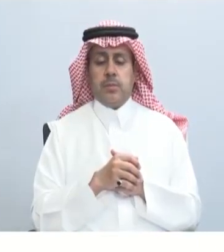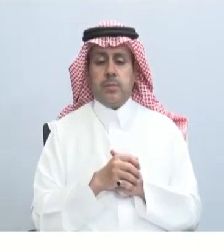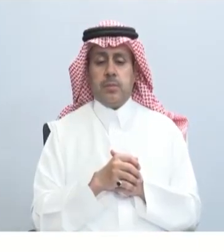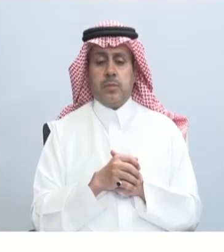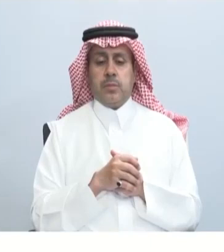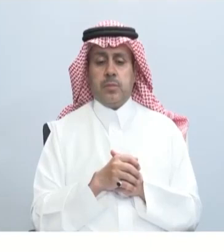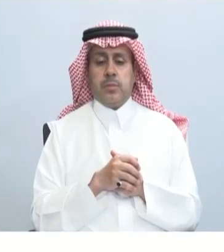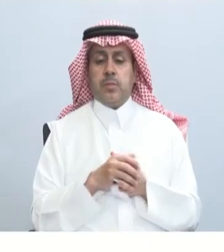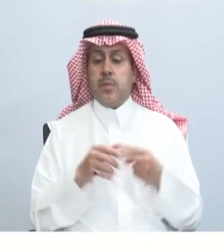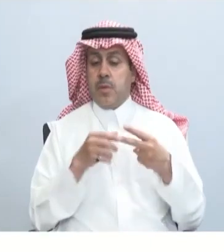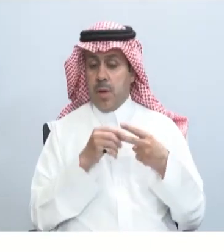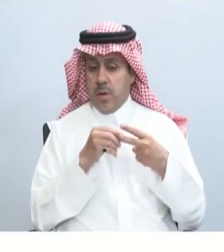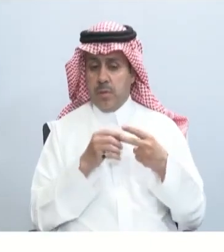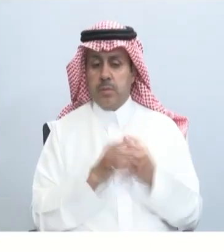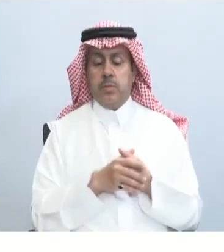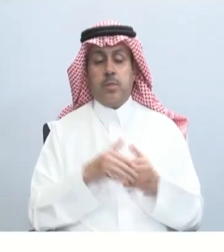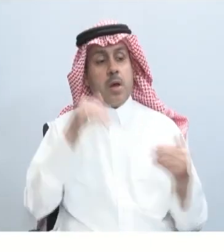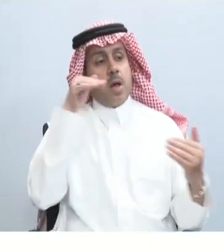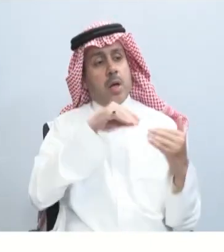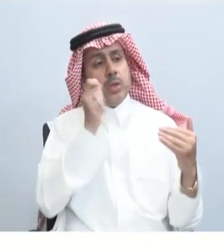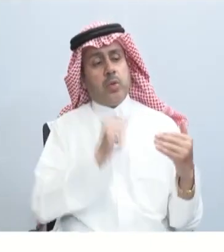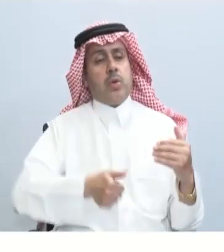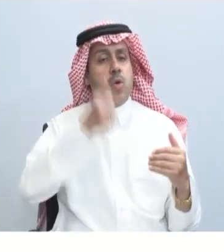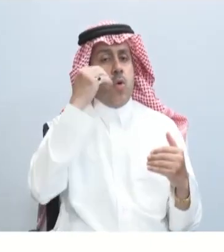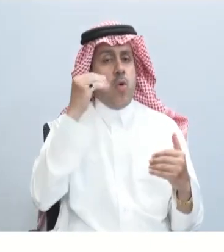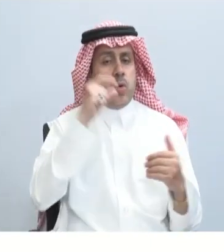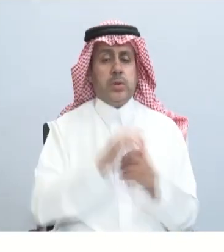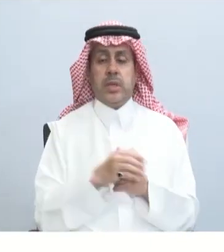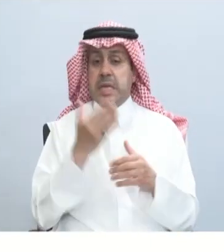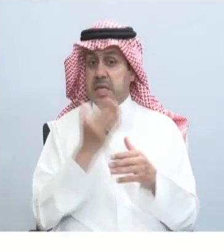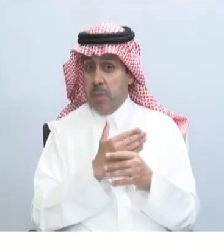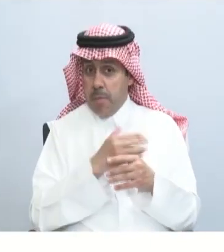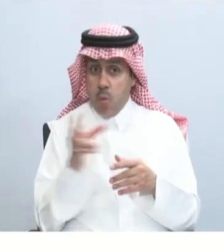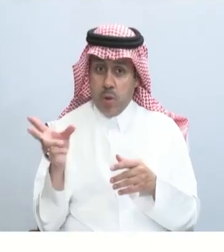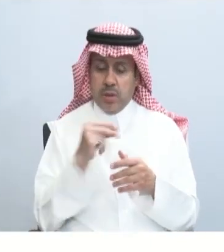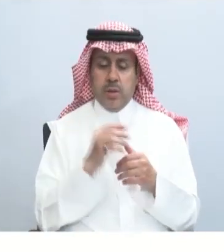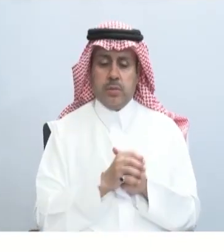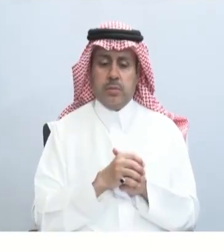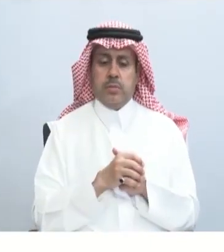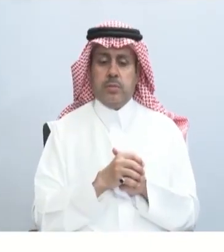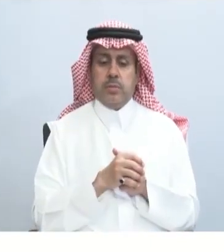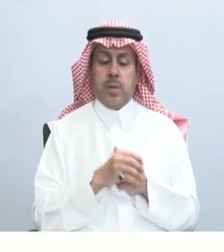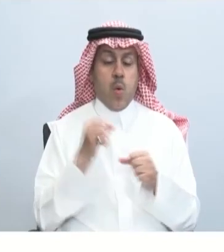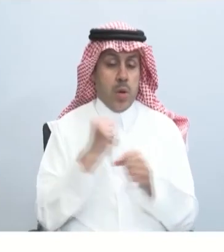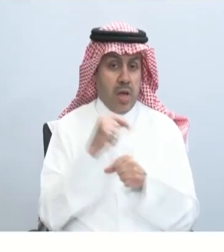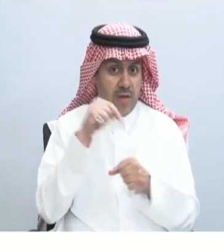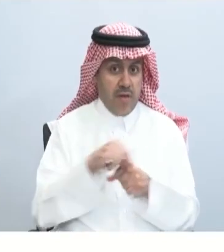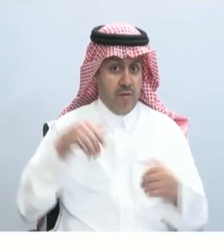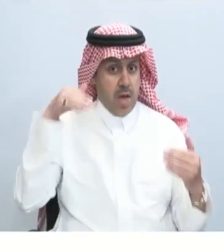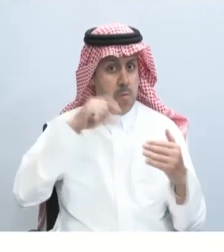وسلم وغزوه احد اسبابها ونتائجها نتائجها واحداث